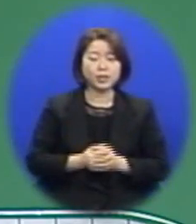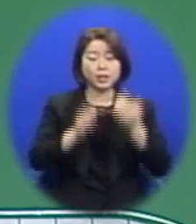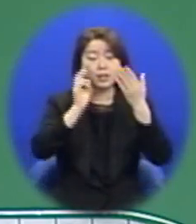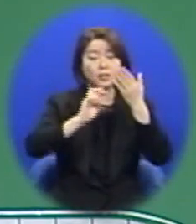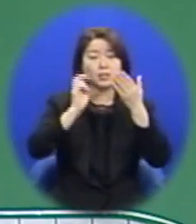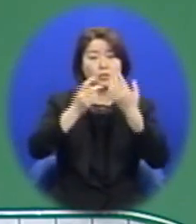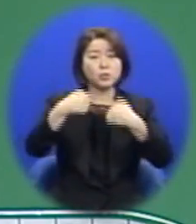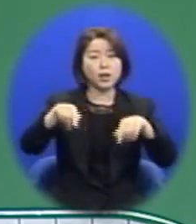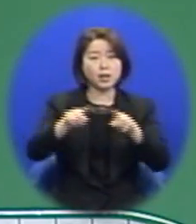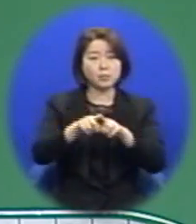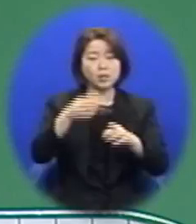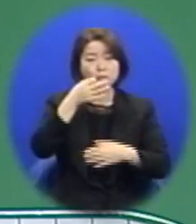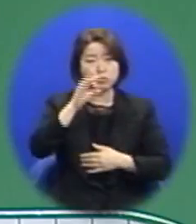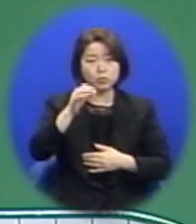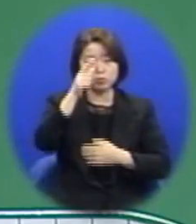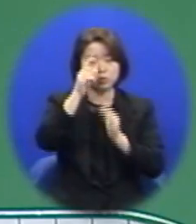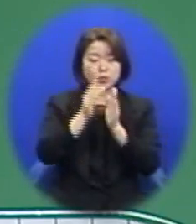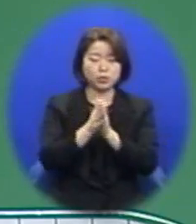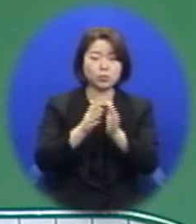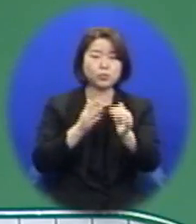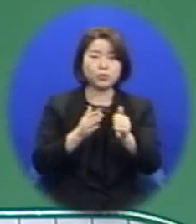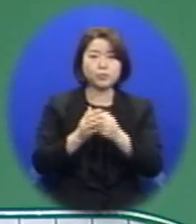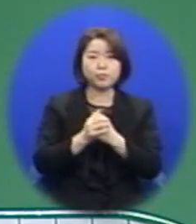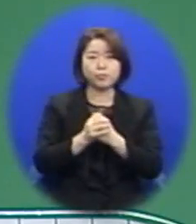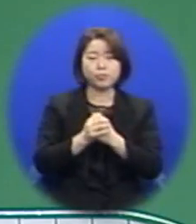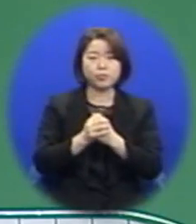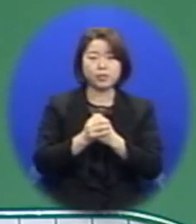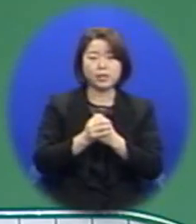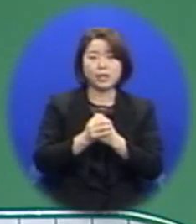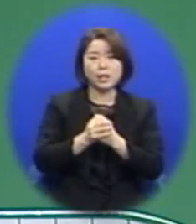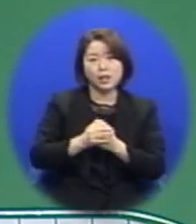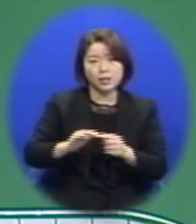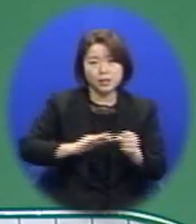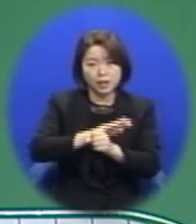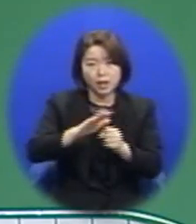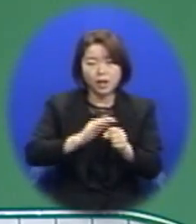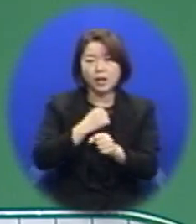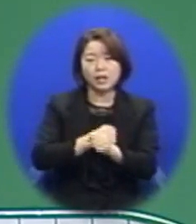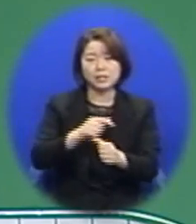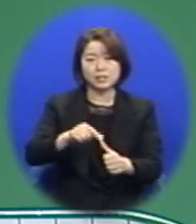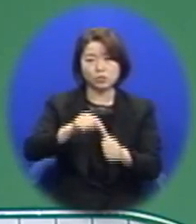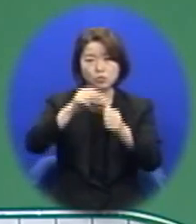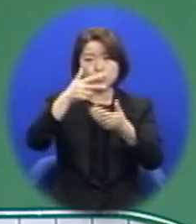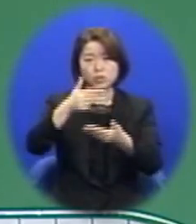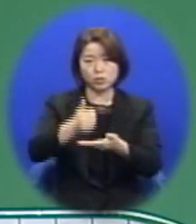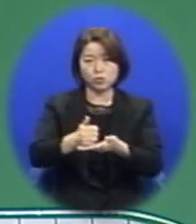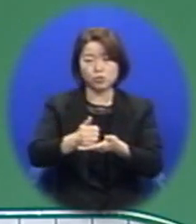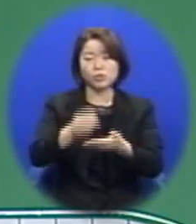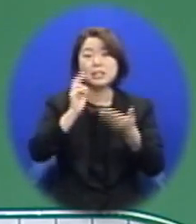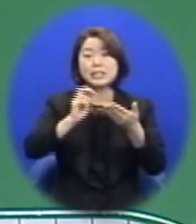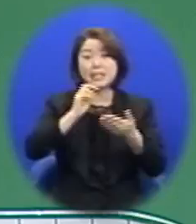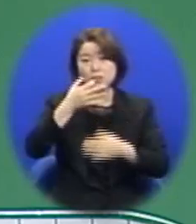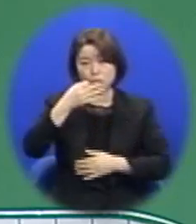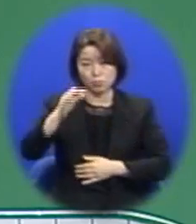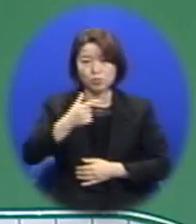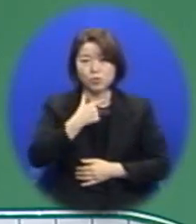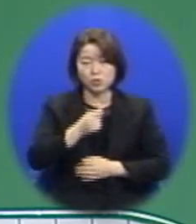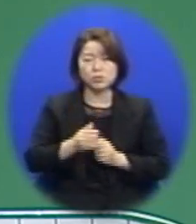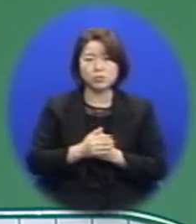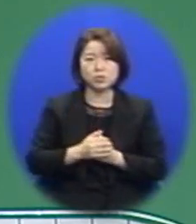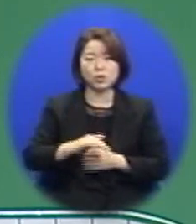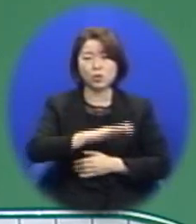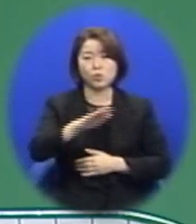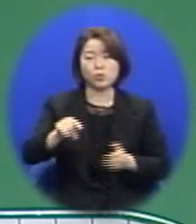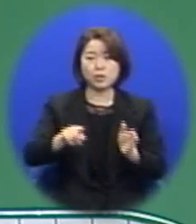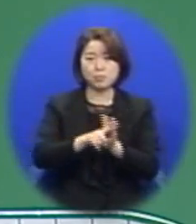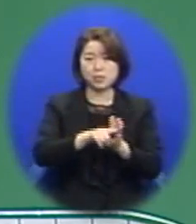찬송을 같이 부르고 기도하겠는데 인이하신 구세주여 그 찬송을 부르고 싶었습니다. 우리